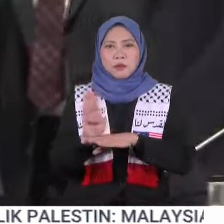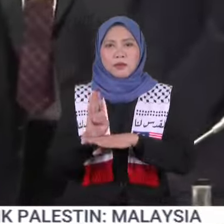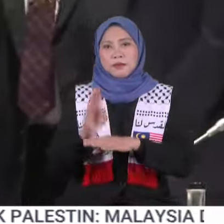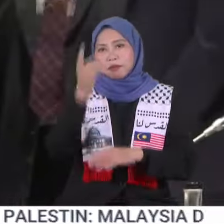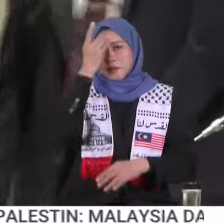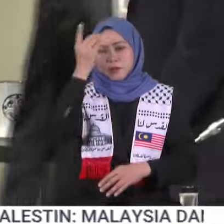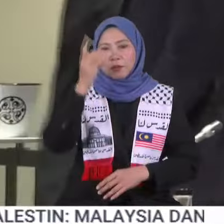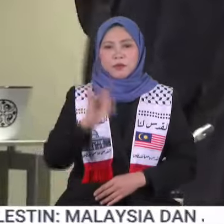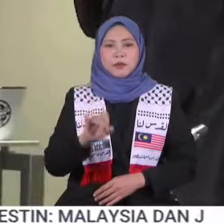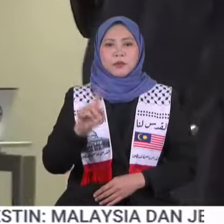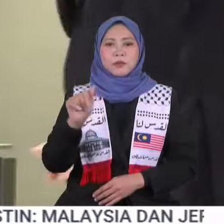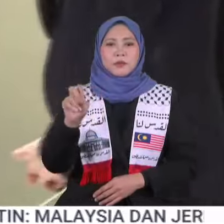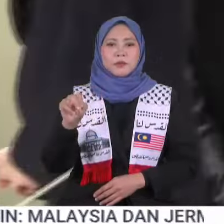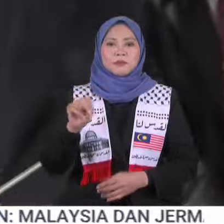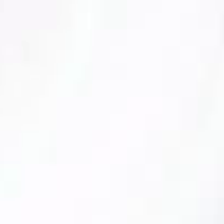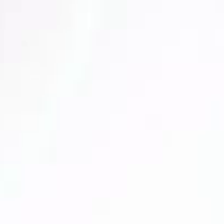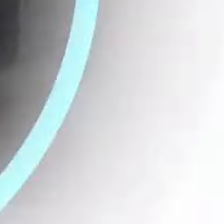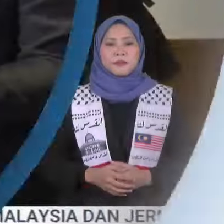Ewon